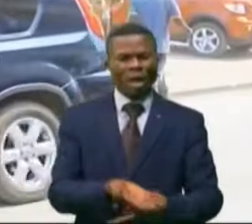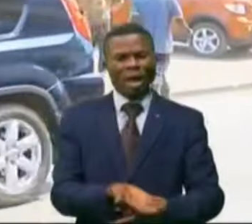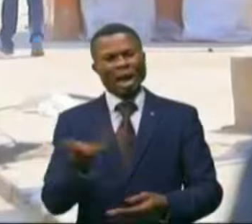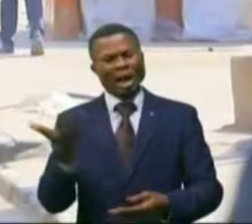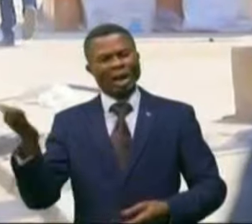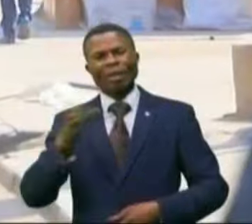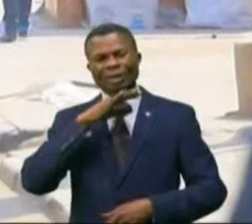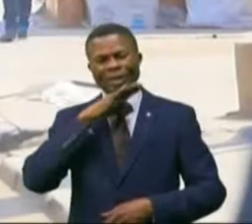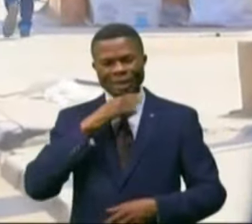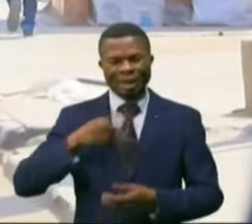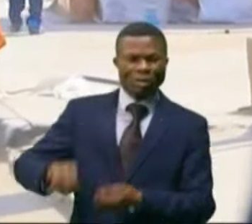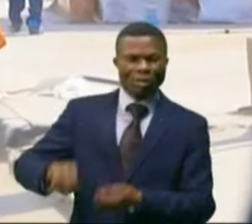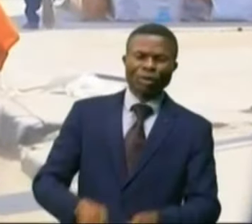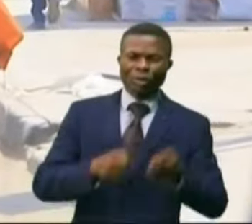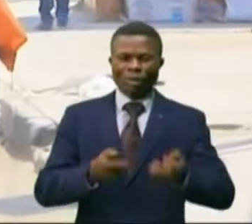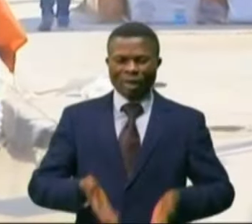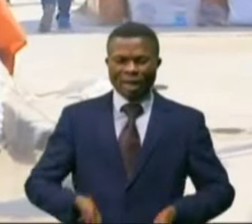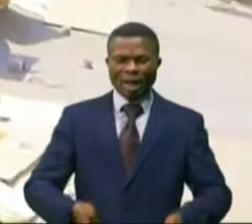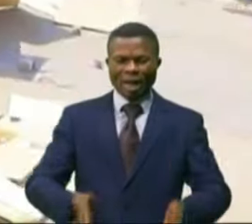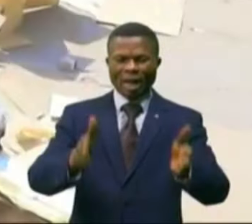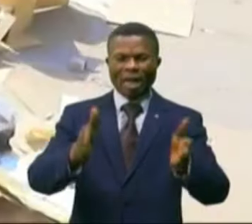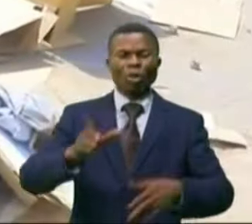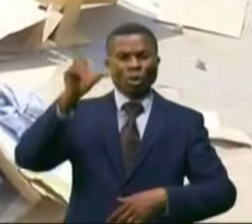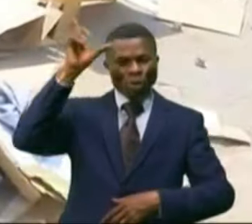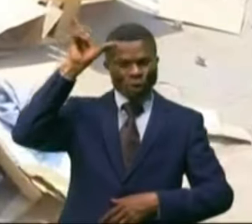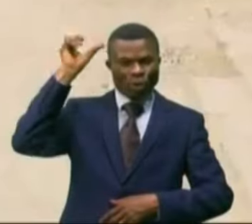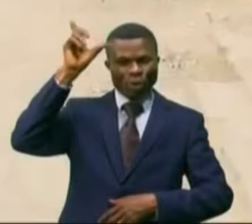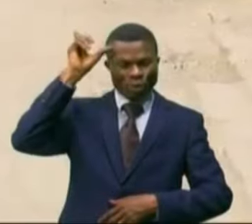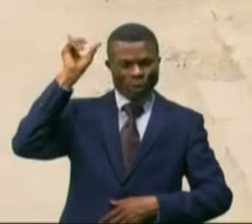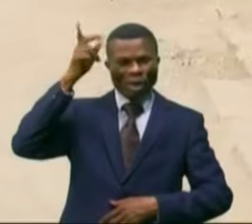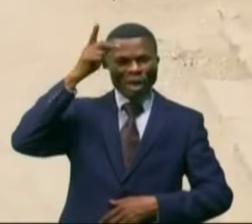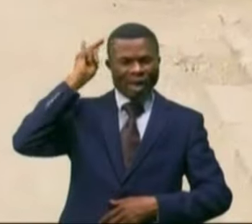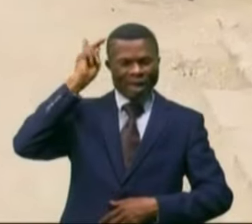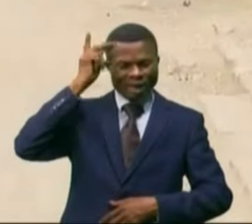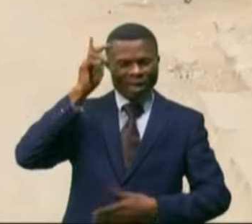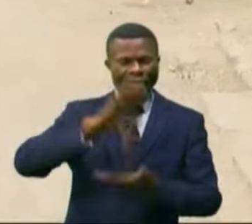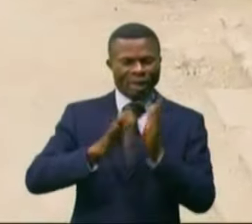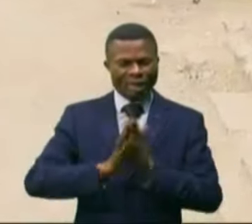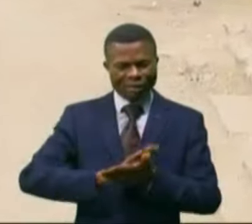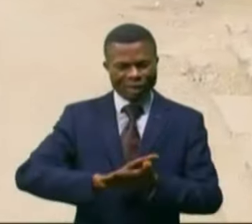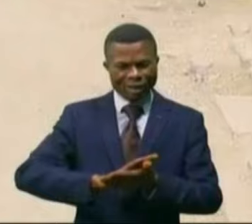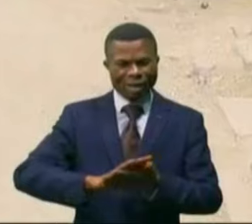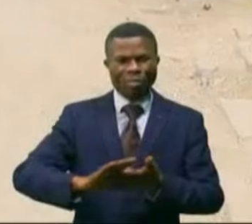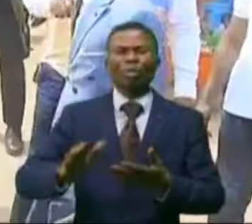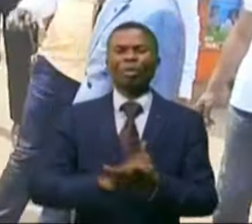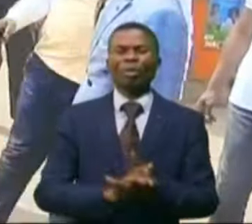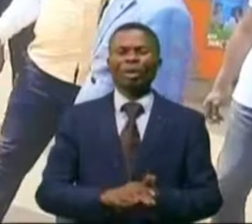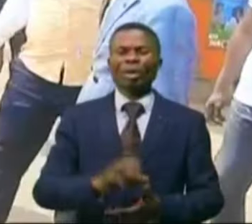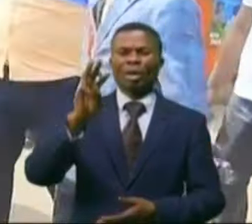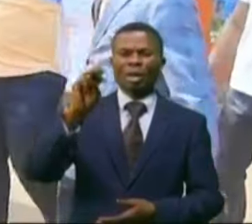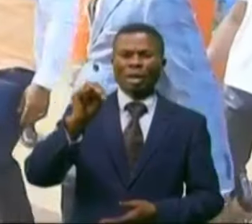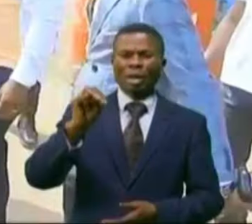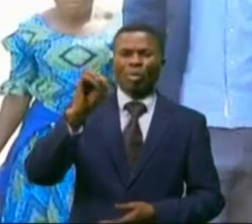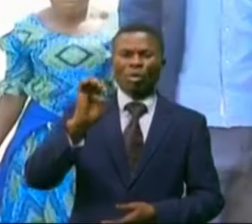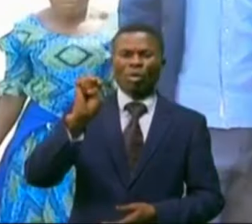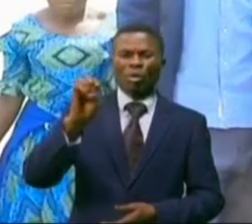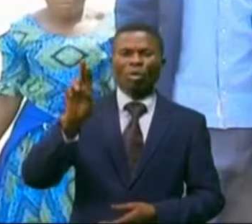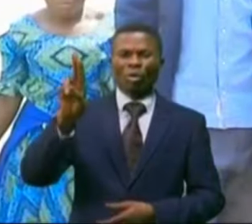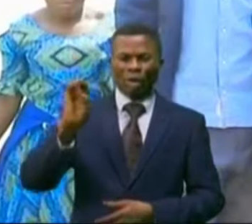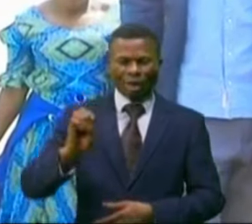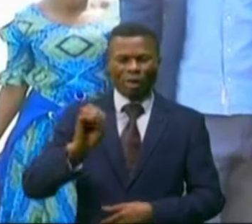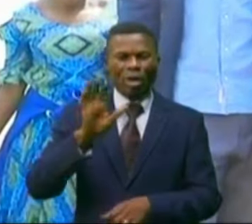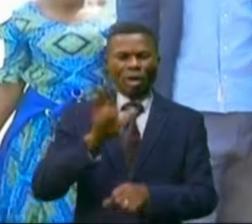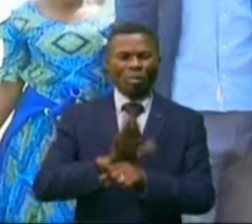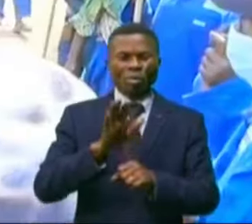la Poste, la chaussée Laurent-Désiré Kabila, les avenues Mouero, Sendoué et Lomami. Une action saluée à juste titre par